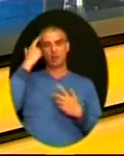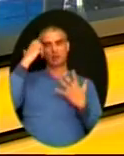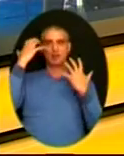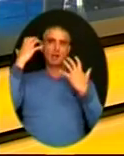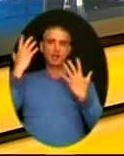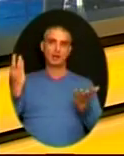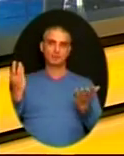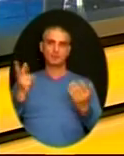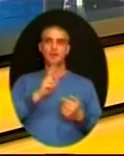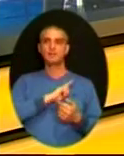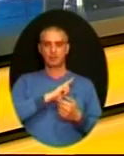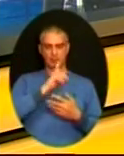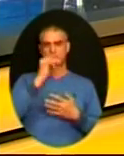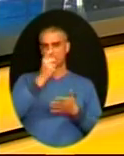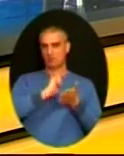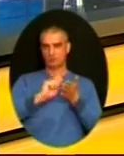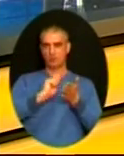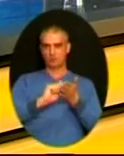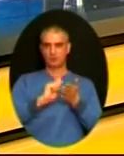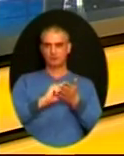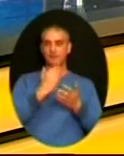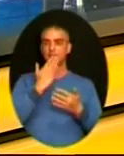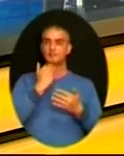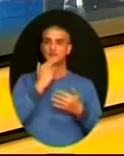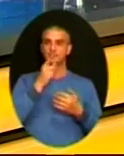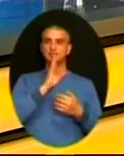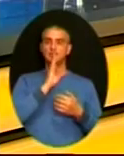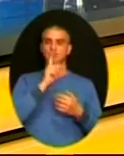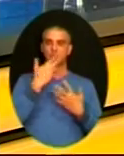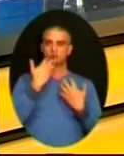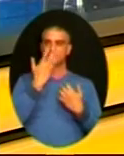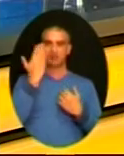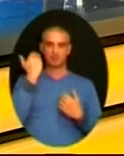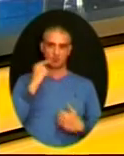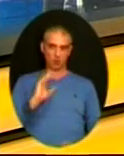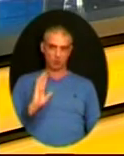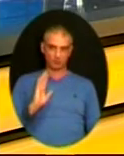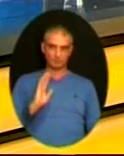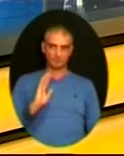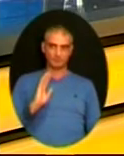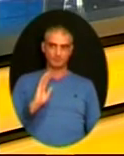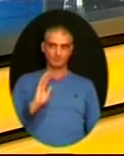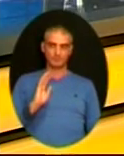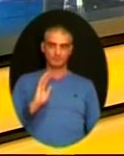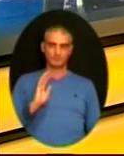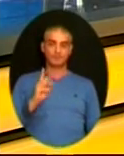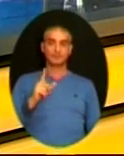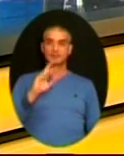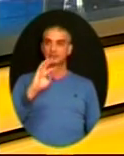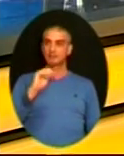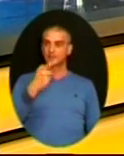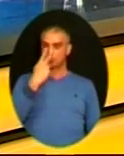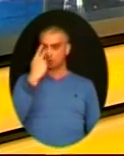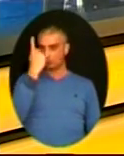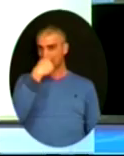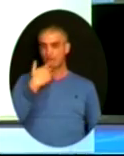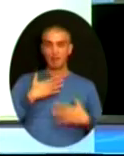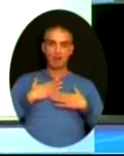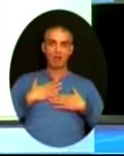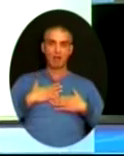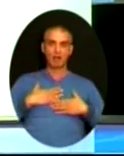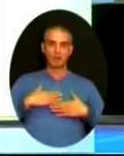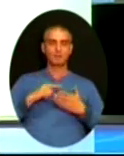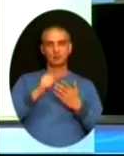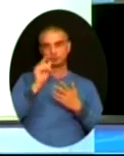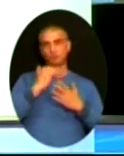חכם. באנגלית הוא כן כותב, בעברית זאת הבעיה שתיארתי קודם, אבל אם הוא נראה רגוע, זה